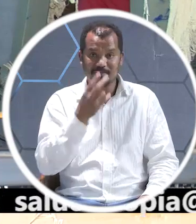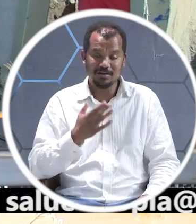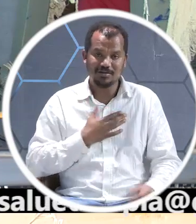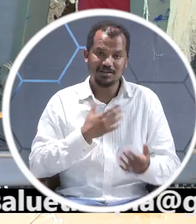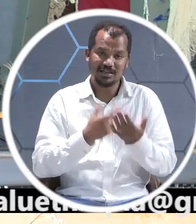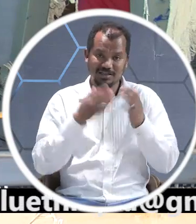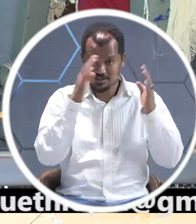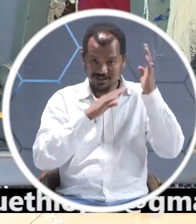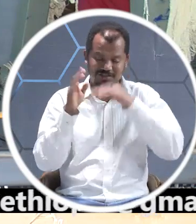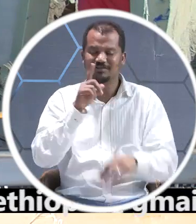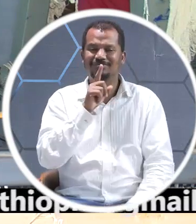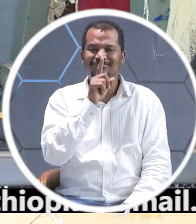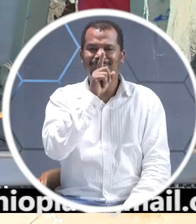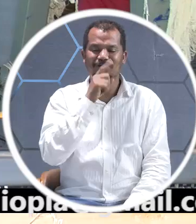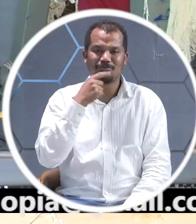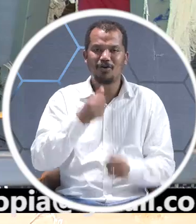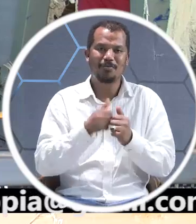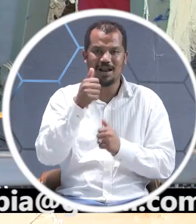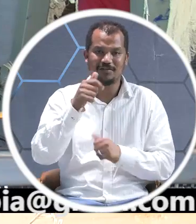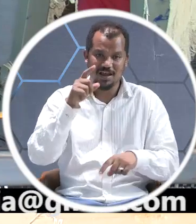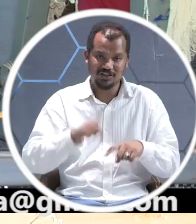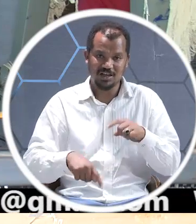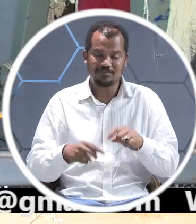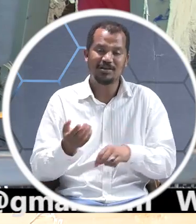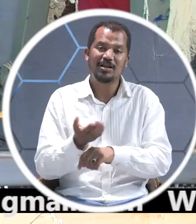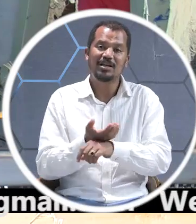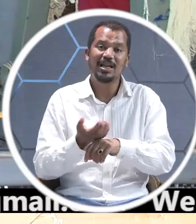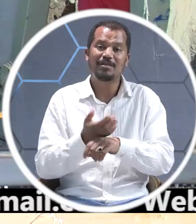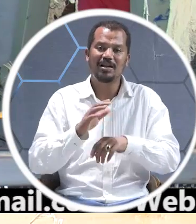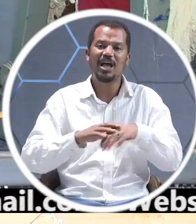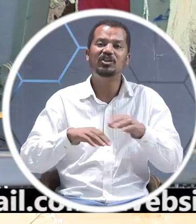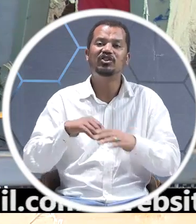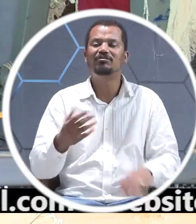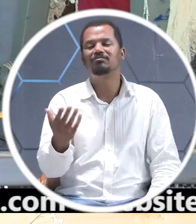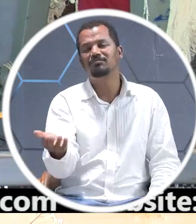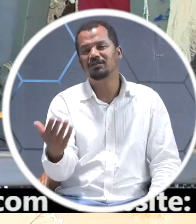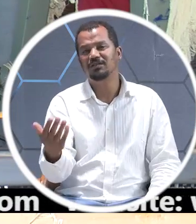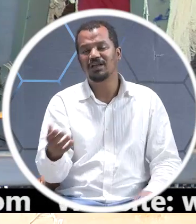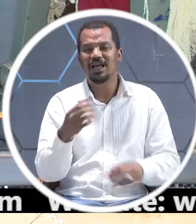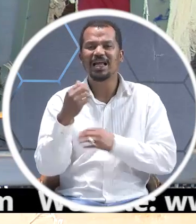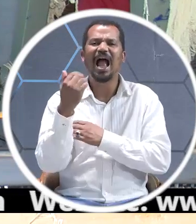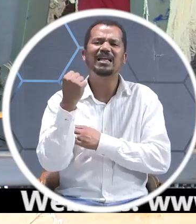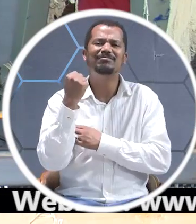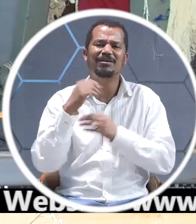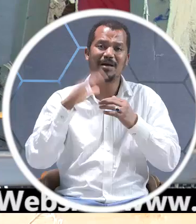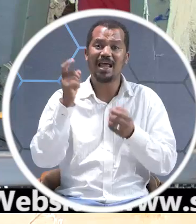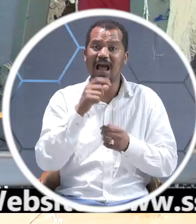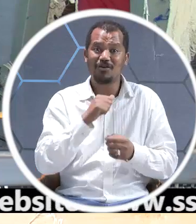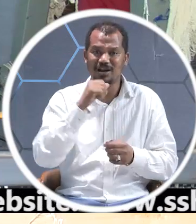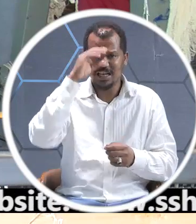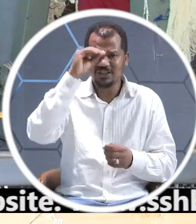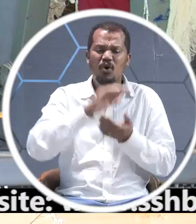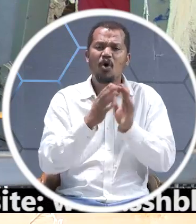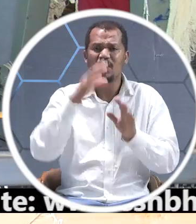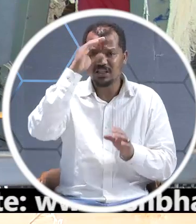کاشو چاچنی هنچی گرنگدی زم بلو مال فایت چالم لالمنا جم مزرگات کاک امبلای کالونا بگر